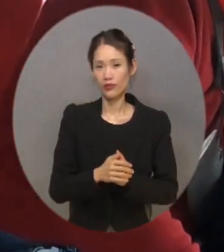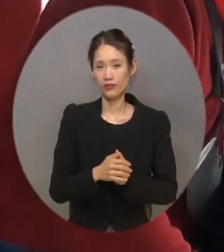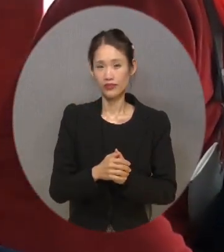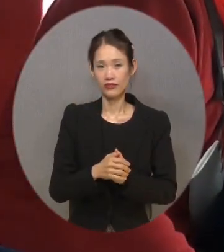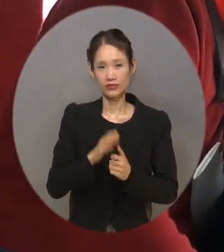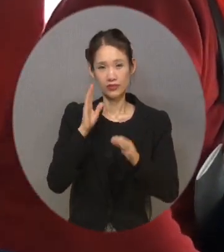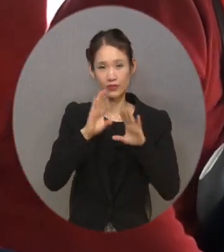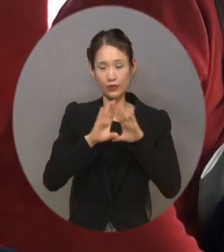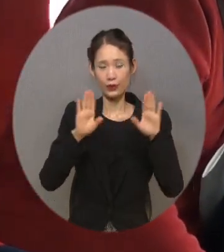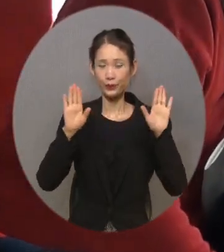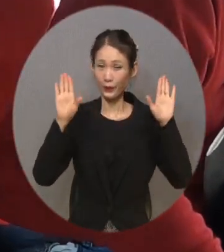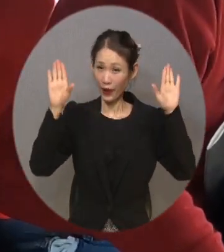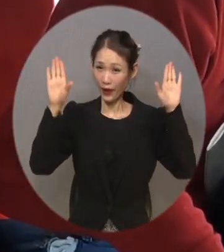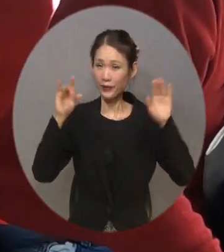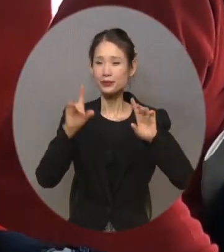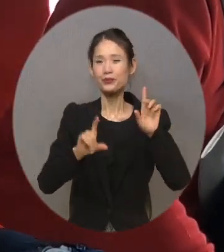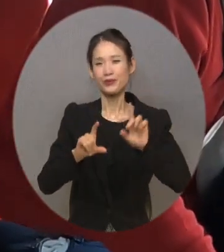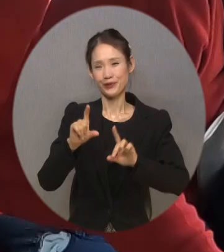거야. 네네.